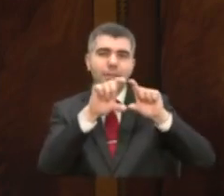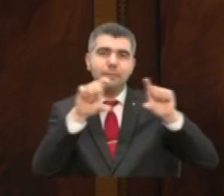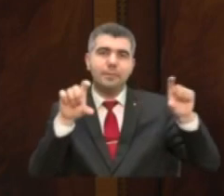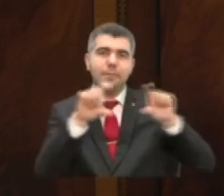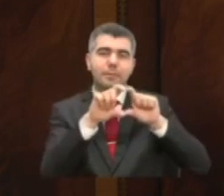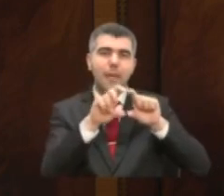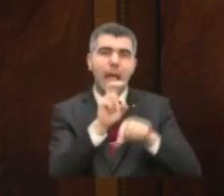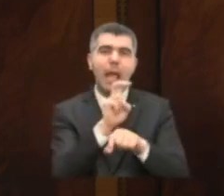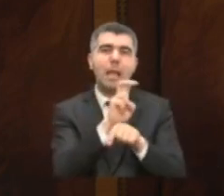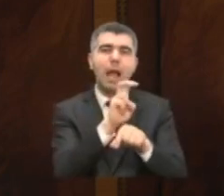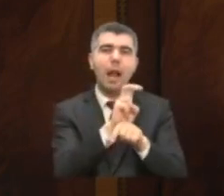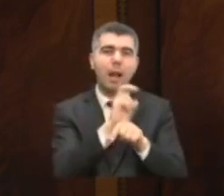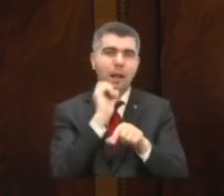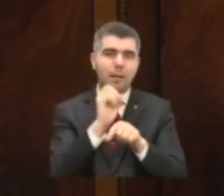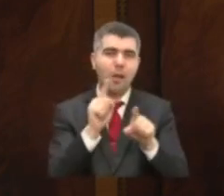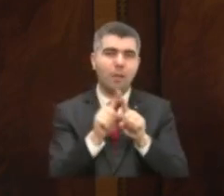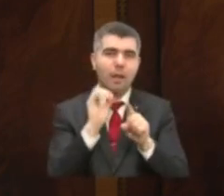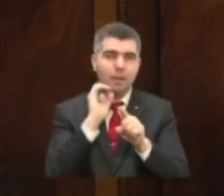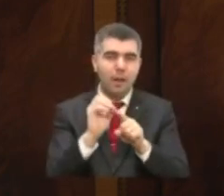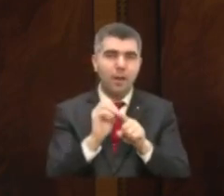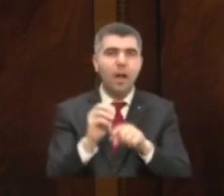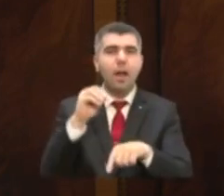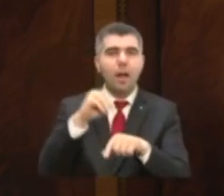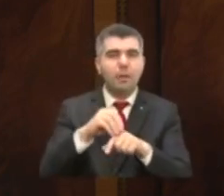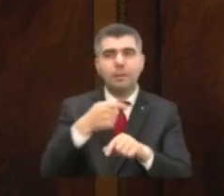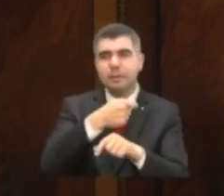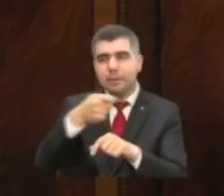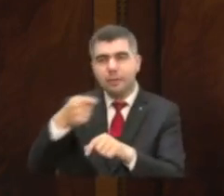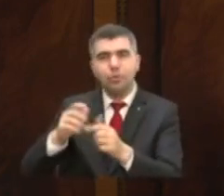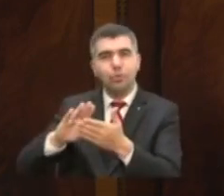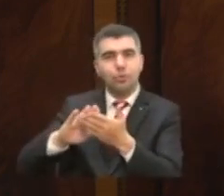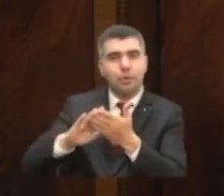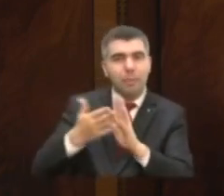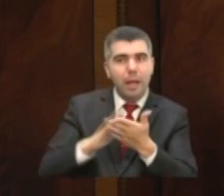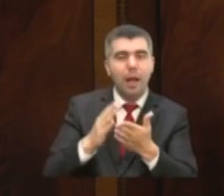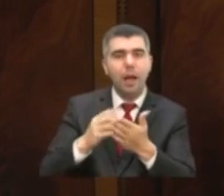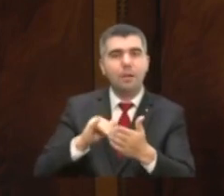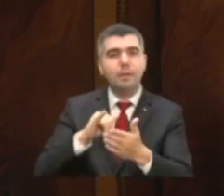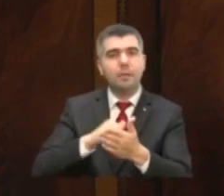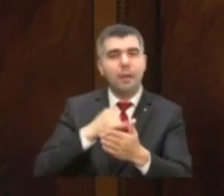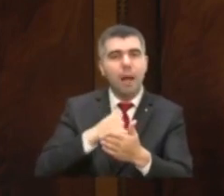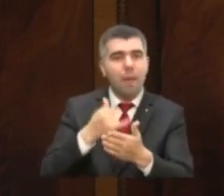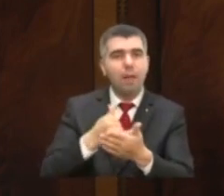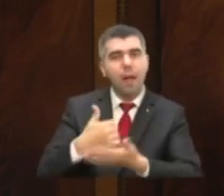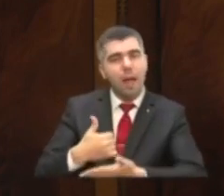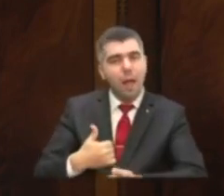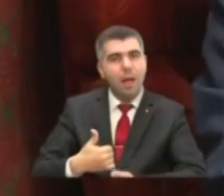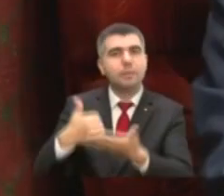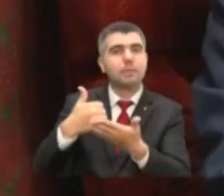الوطنية للتنمية البشرية، والذي يتعلق بتحسين الدخل والإدماج الاقتصادي للشباب، وهو يهدف إلى توفير